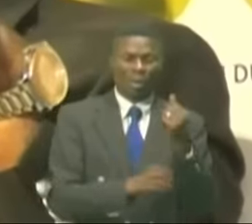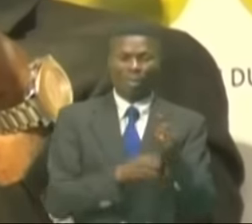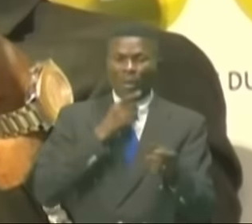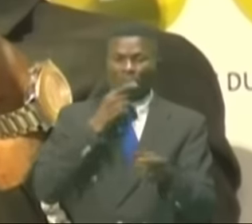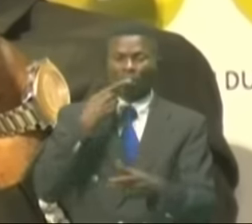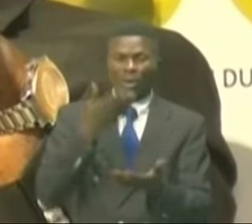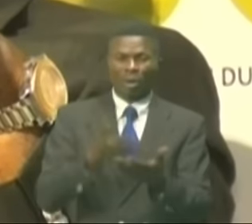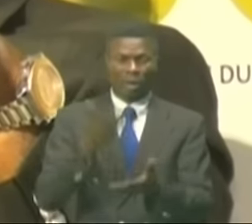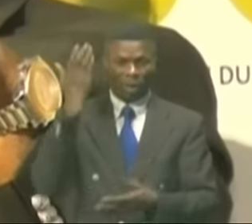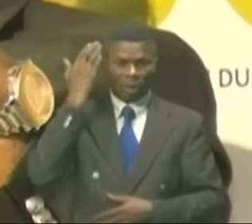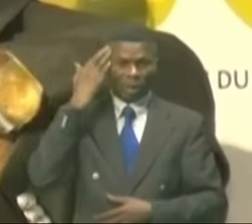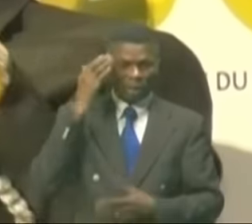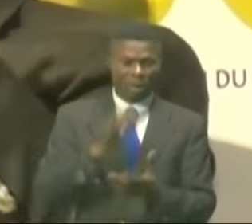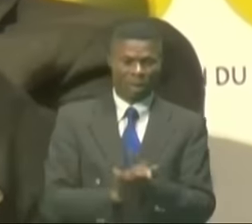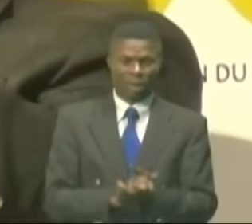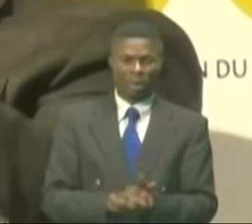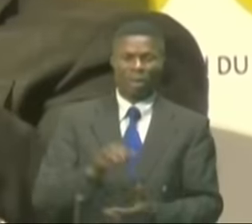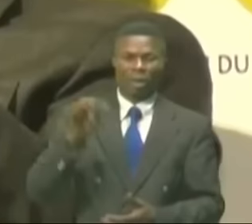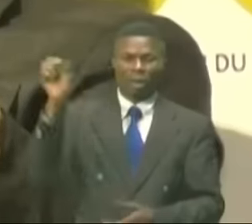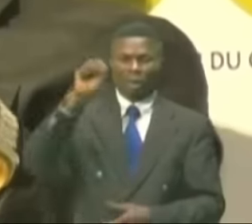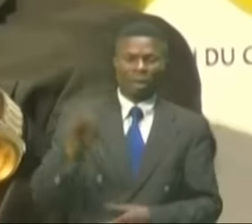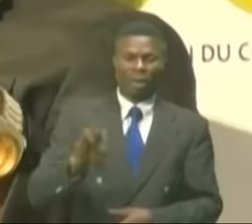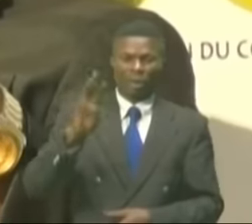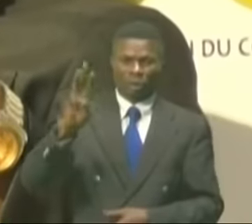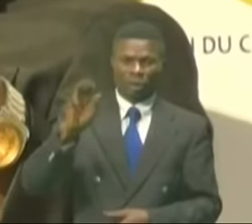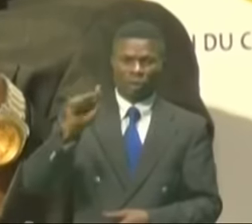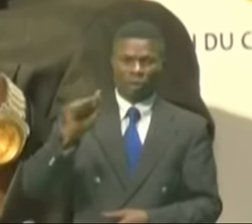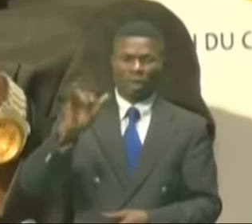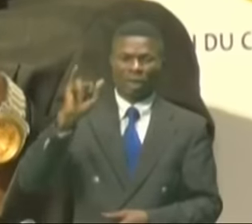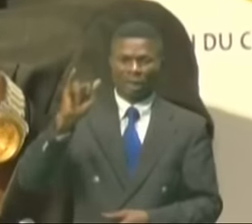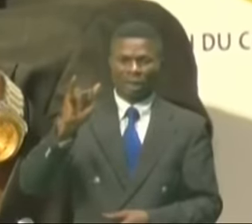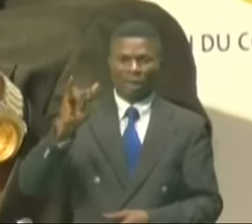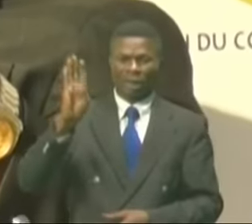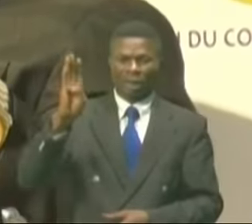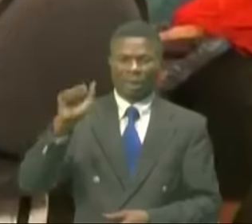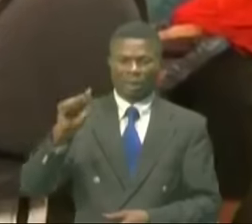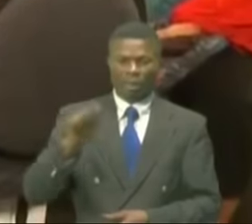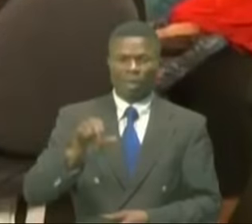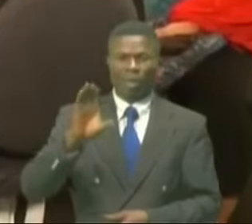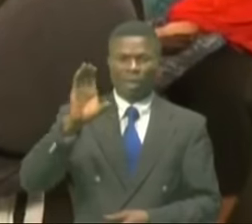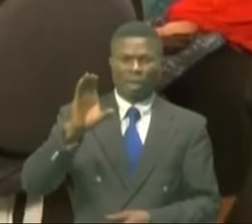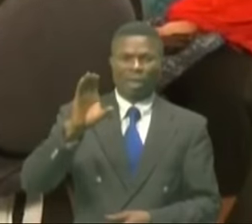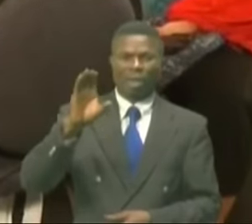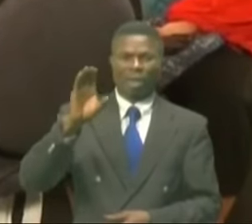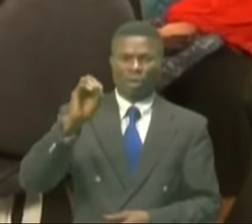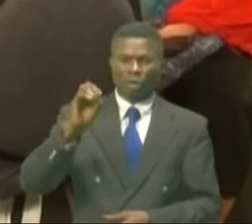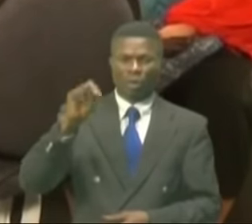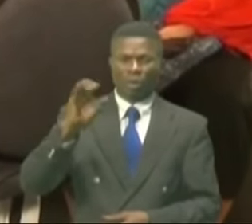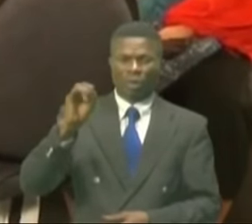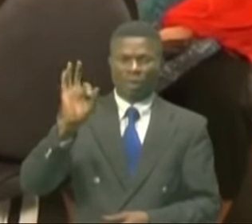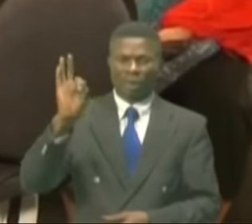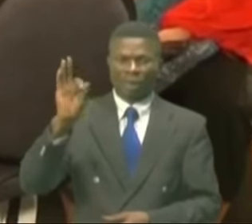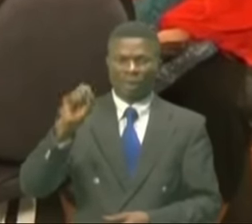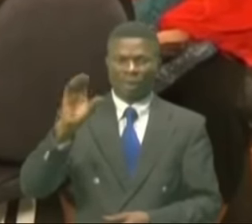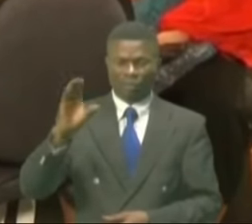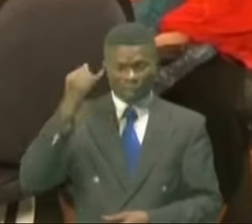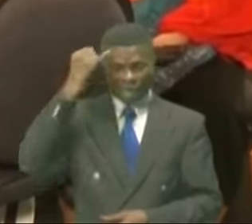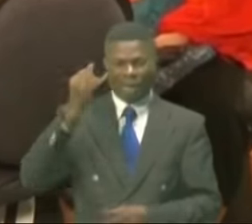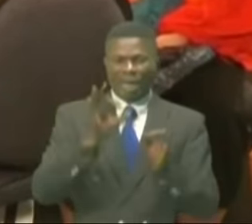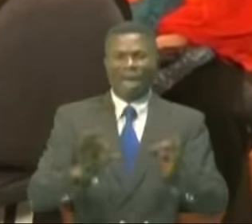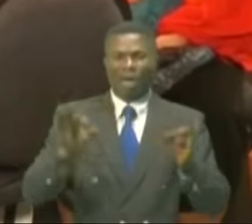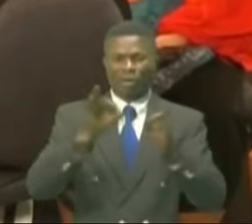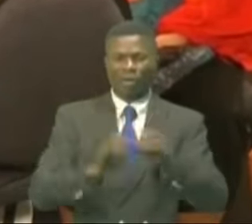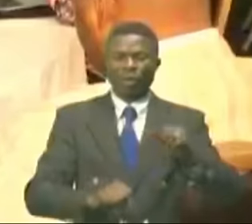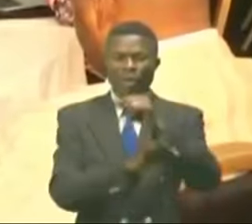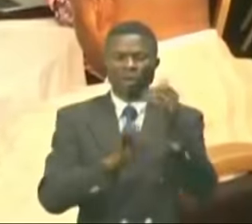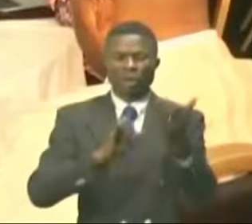M. Shuaibu Chutpuen de la COMIFAC a présenté les résultats des initiatives pilotes soutenues par